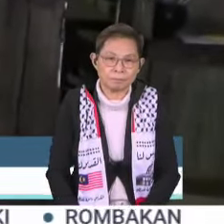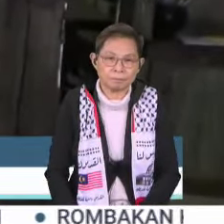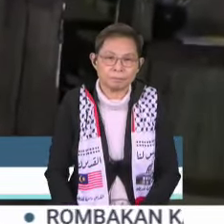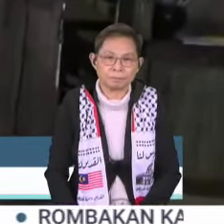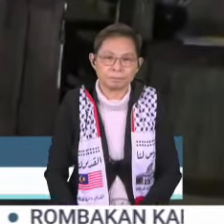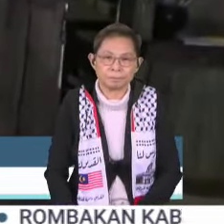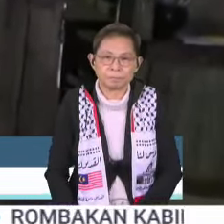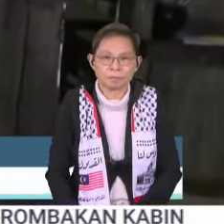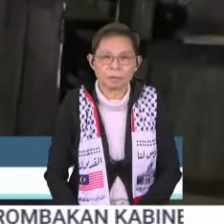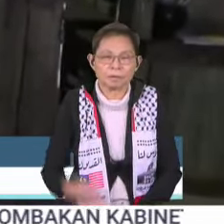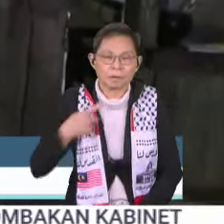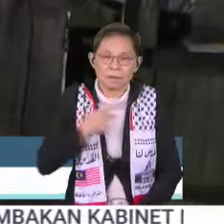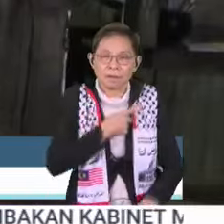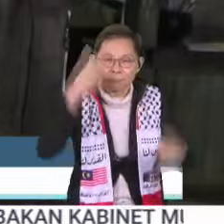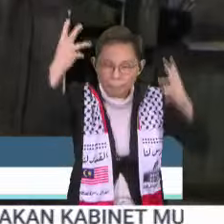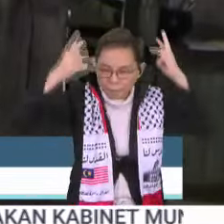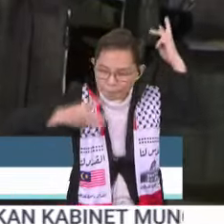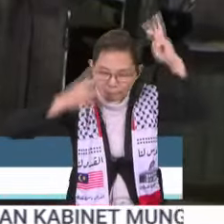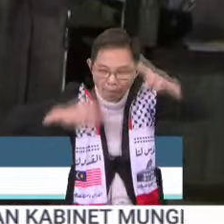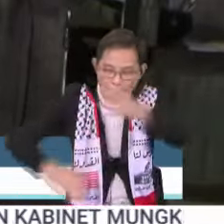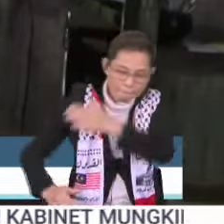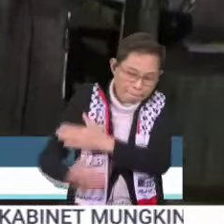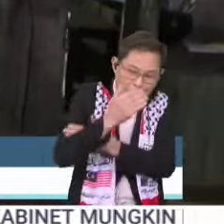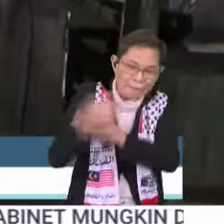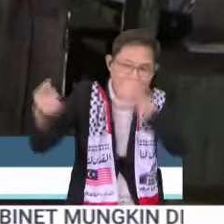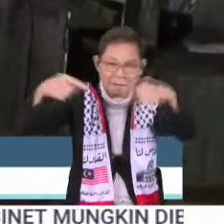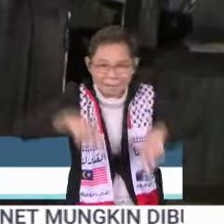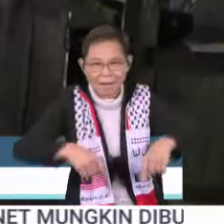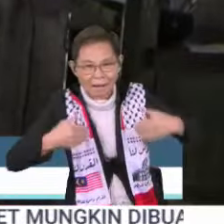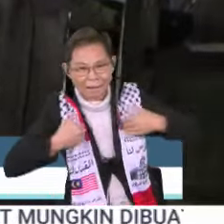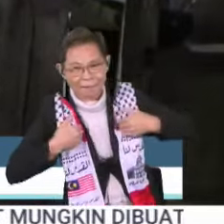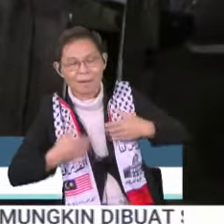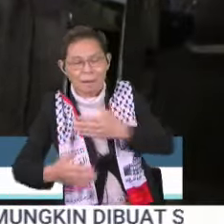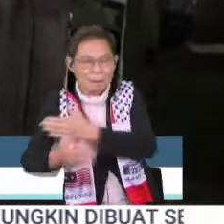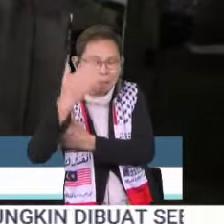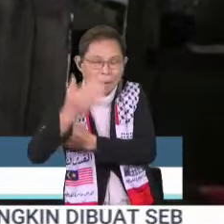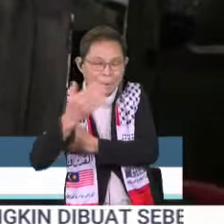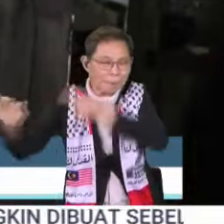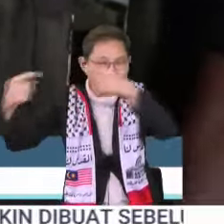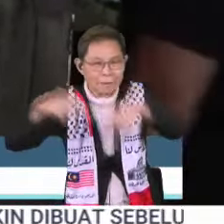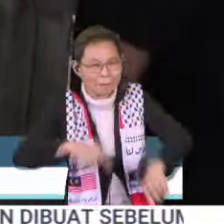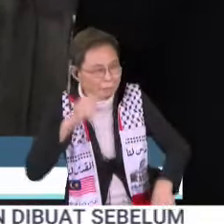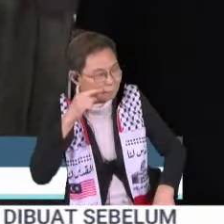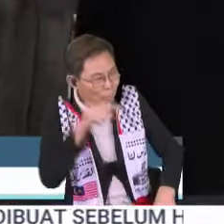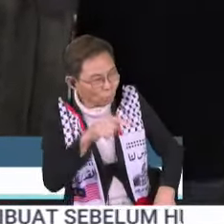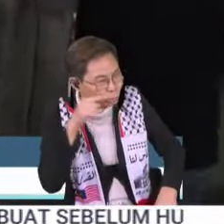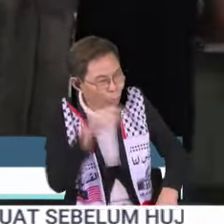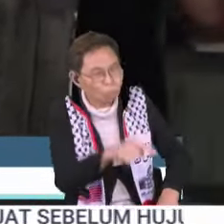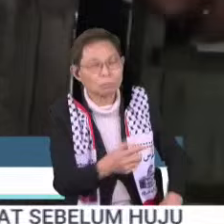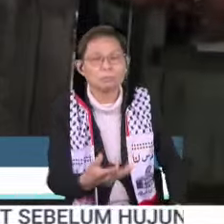2-3 bulan ni memang bimbang gitu lah. Mari-pagi tengok adok lah ni. Mari-pagi tengok kau dekat kamu.